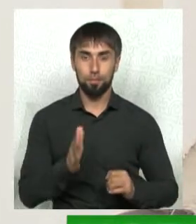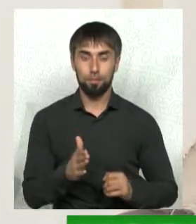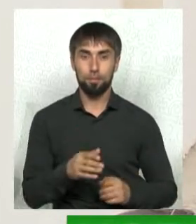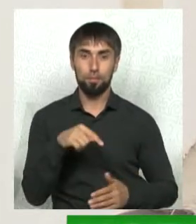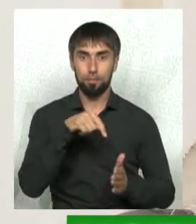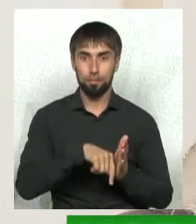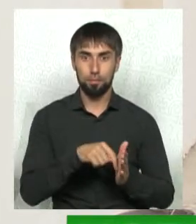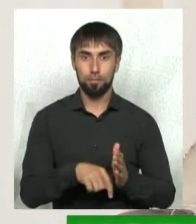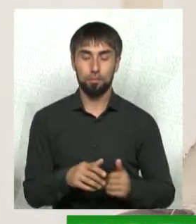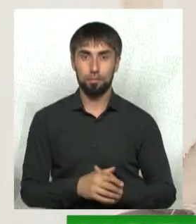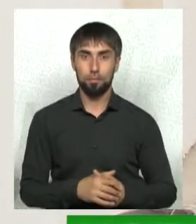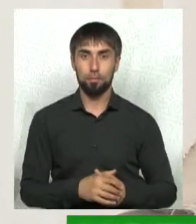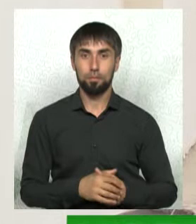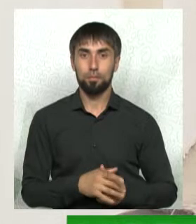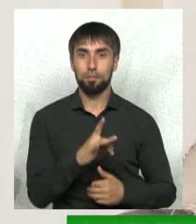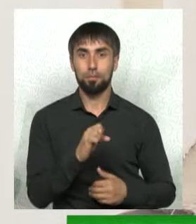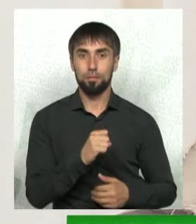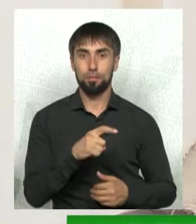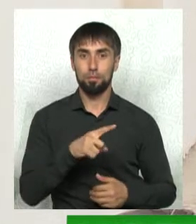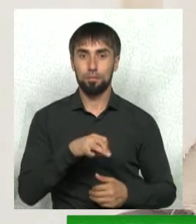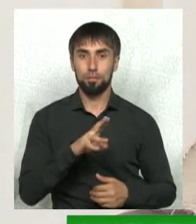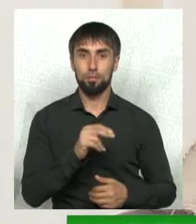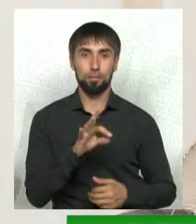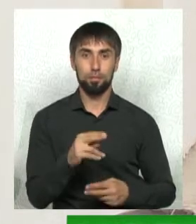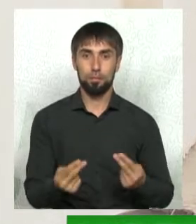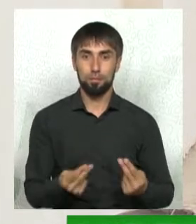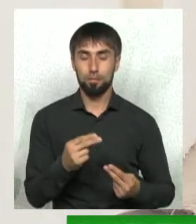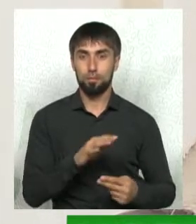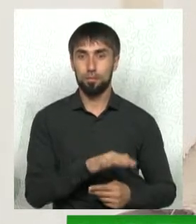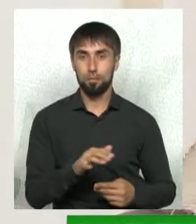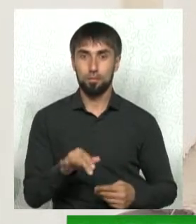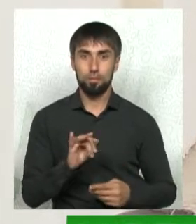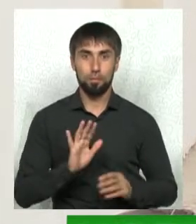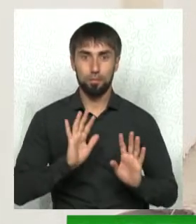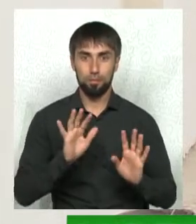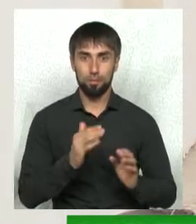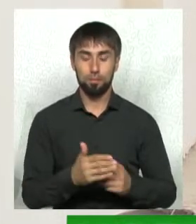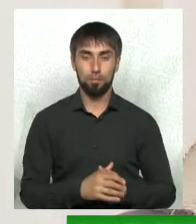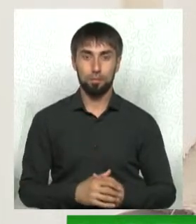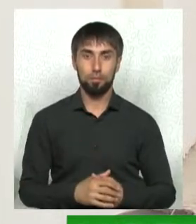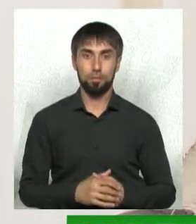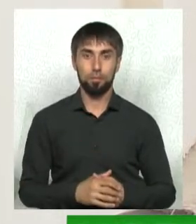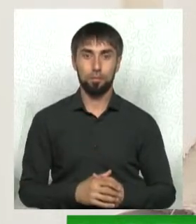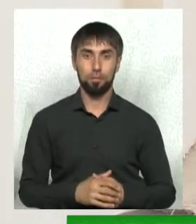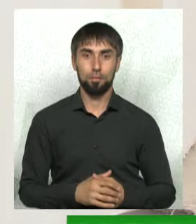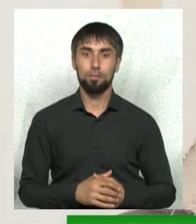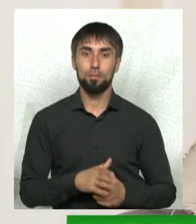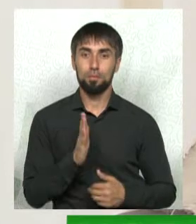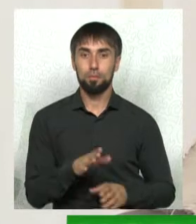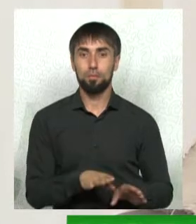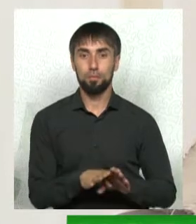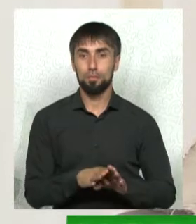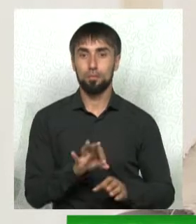находиться разметка под игру баскетбол и волейбол. Будет